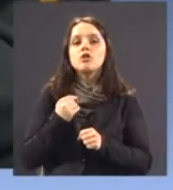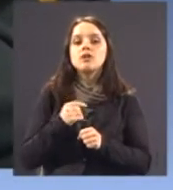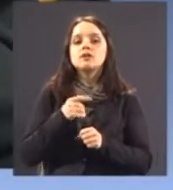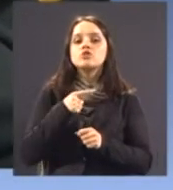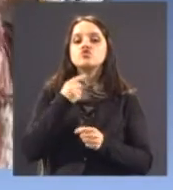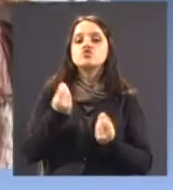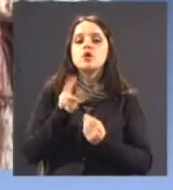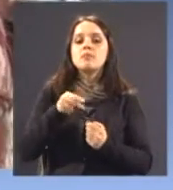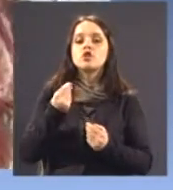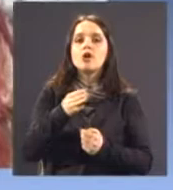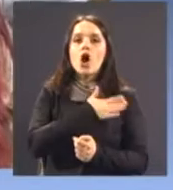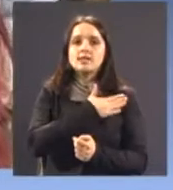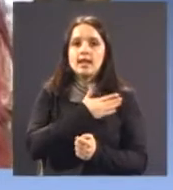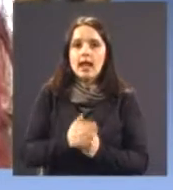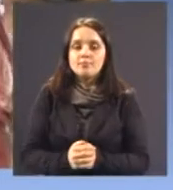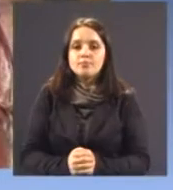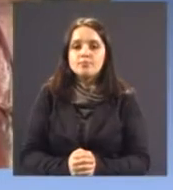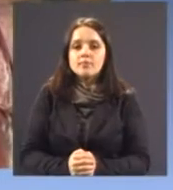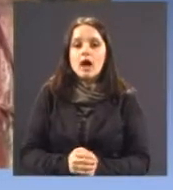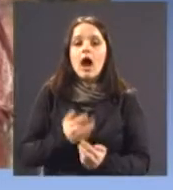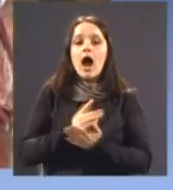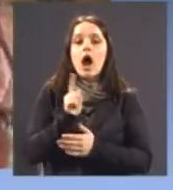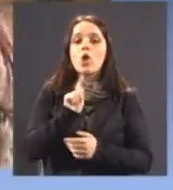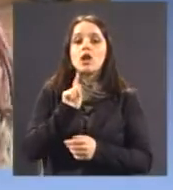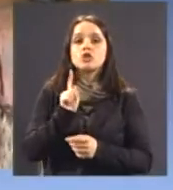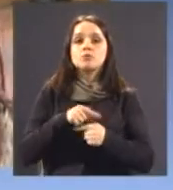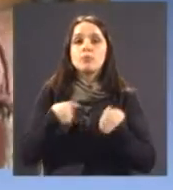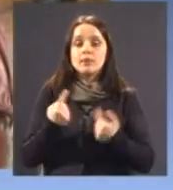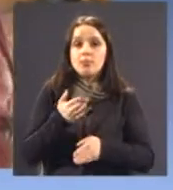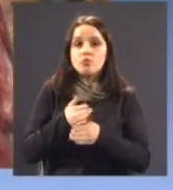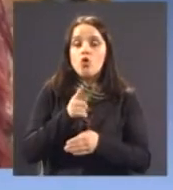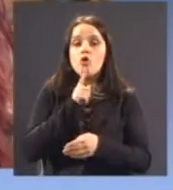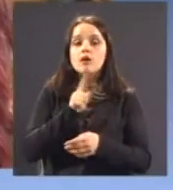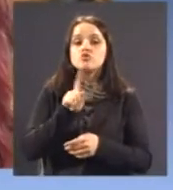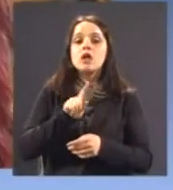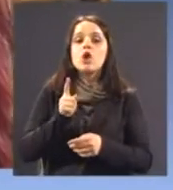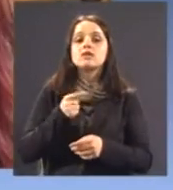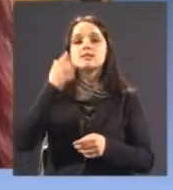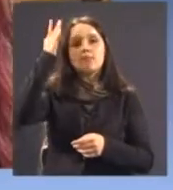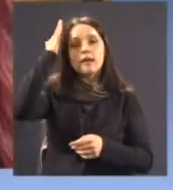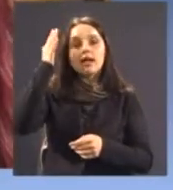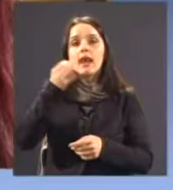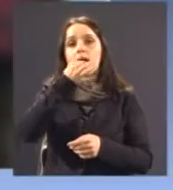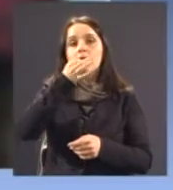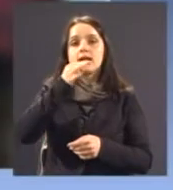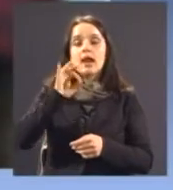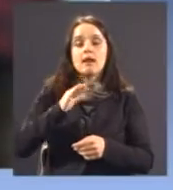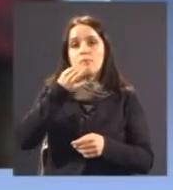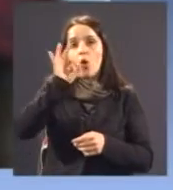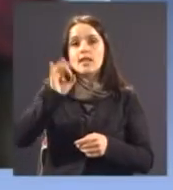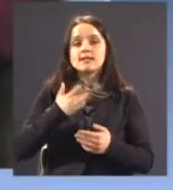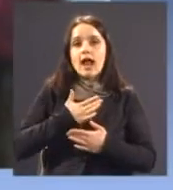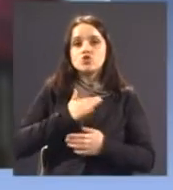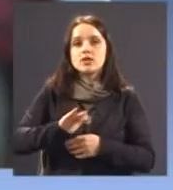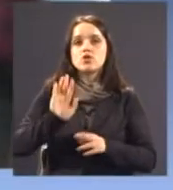dobre ocjene. No, ako nećemo mi, ko će onda da se... Ne može niko za nas, za našu djecu da se brine bolje nego mi. Sva